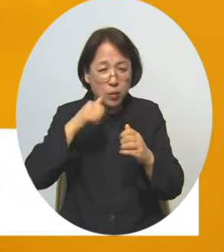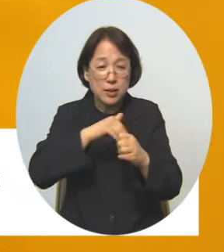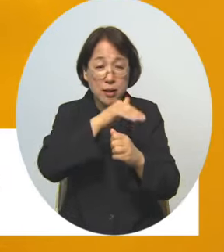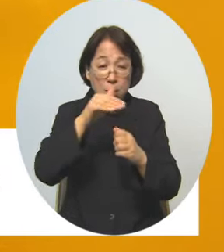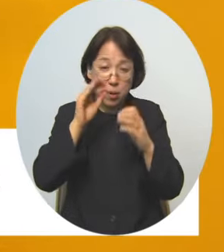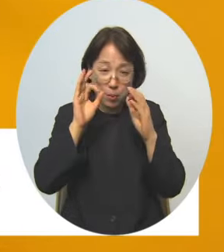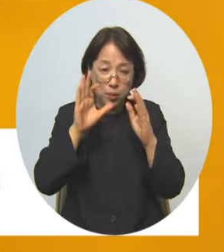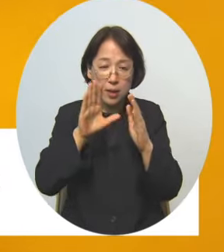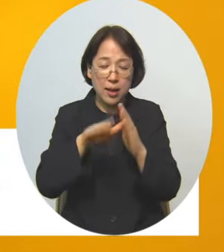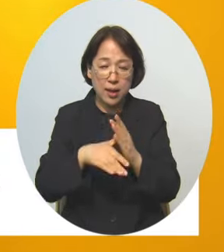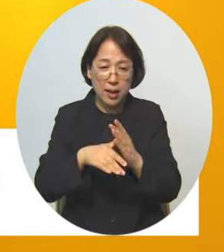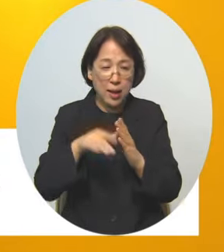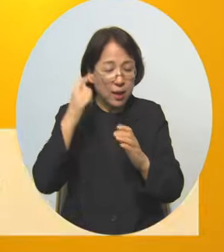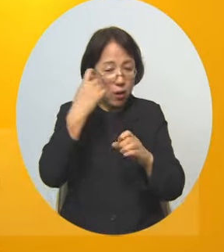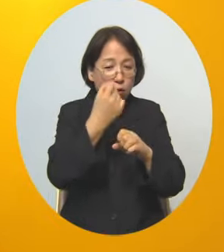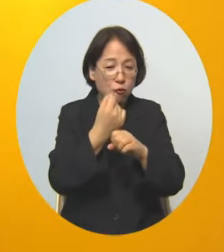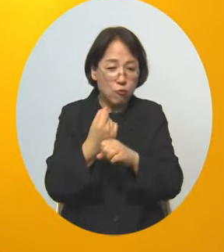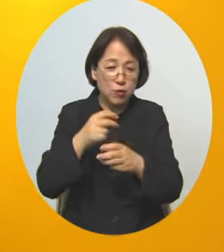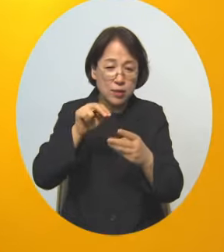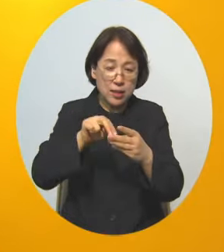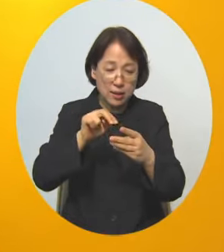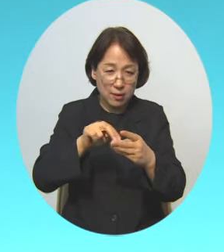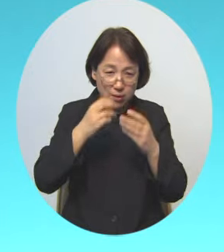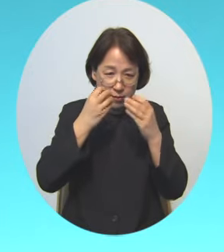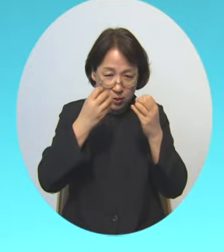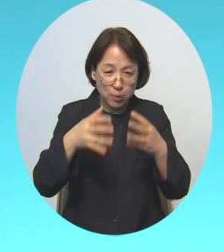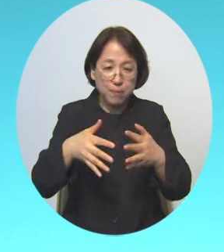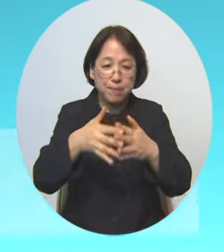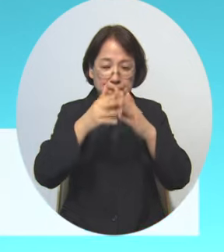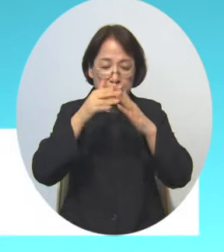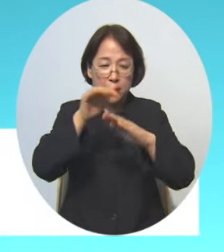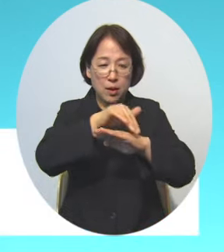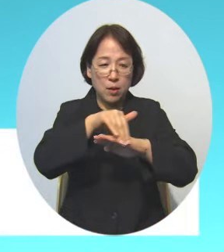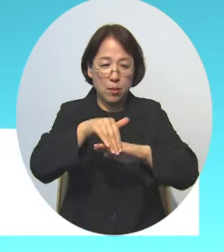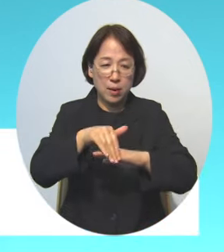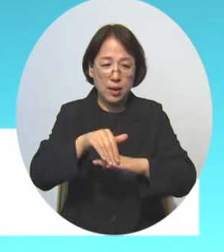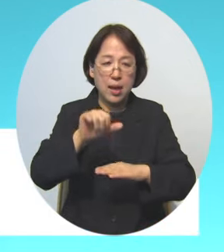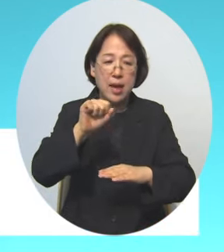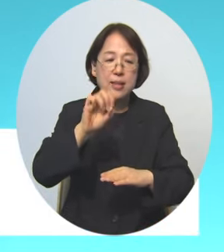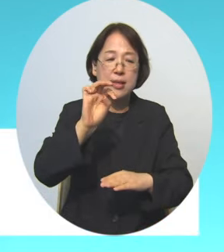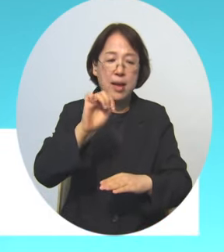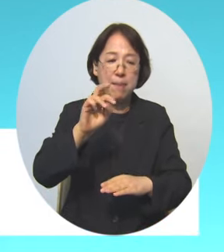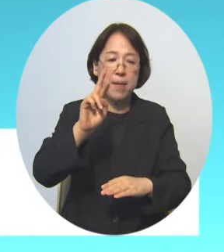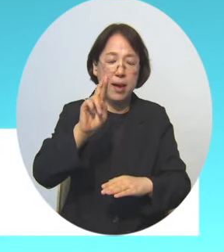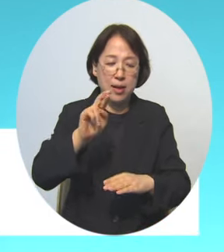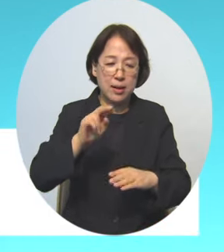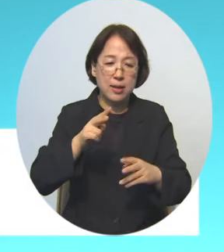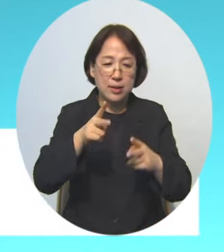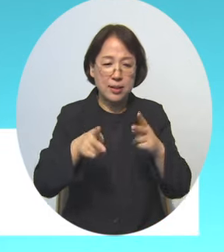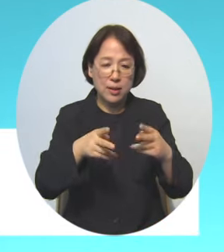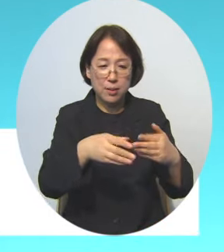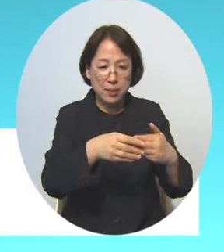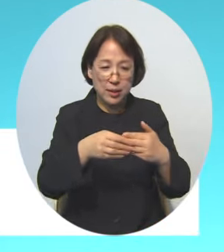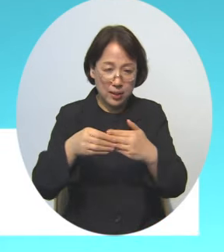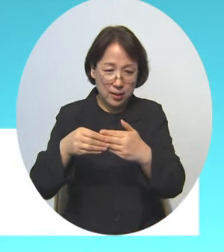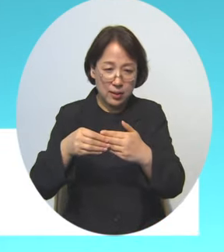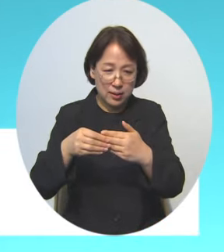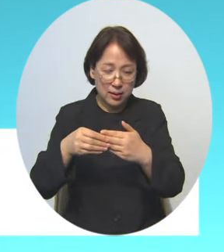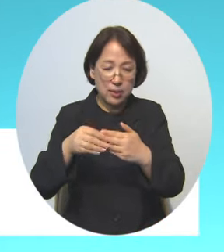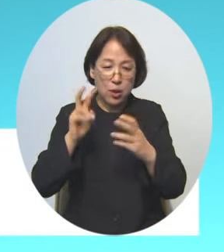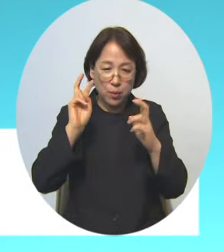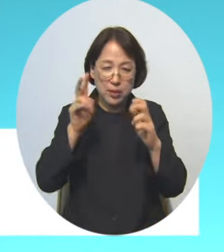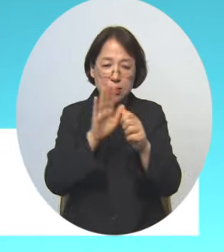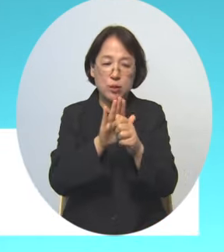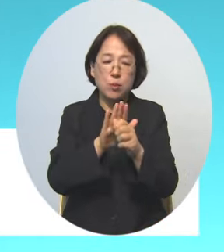고려해 R&D 실증 센터를 구축할 계획입니다. SMR 산업을 이끌 혁신 기자재 기업을 지원하기